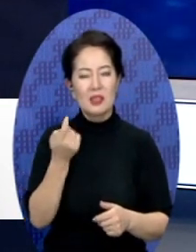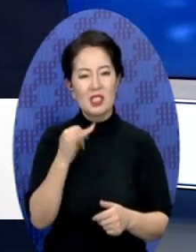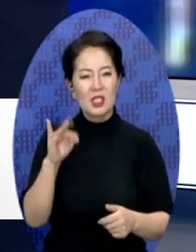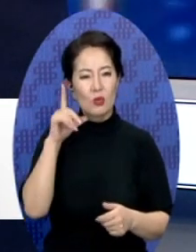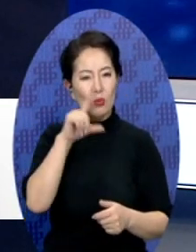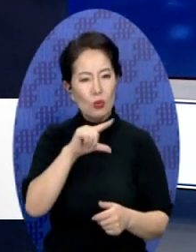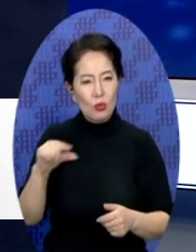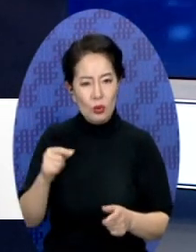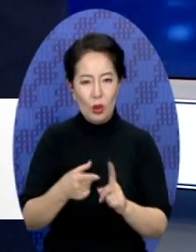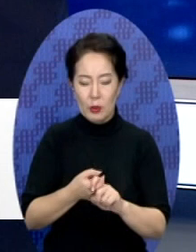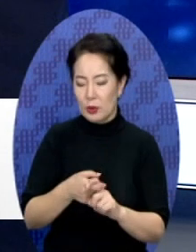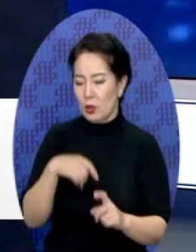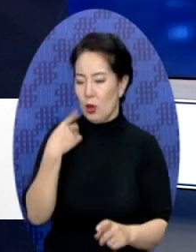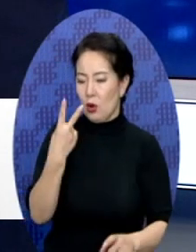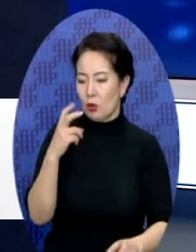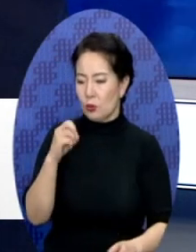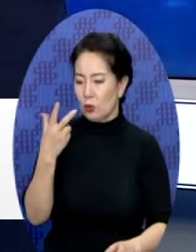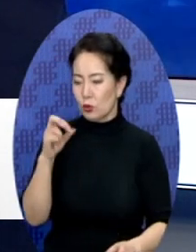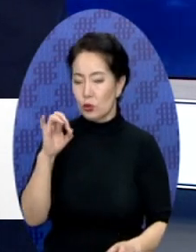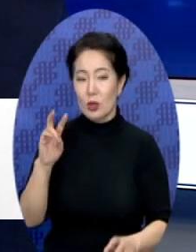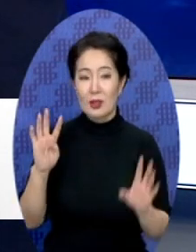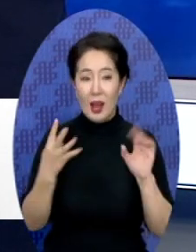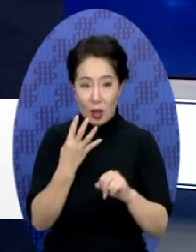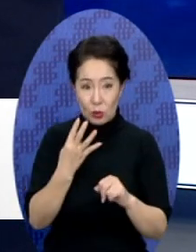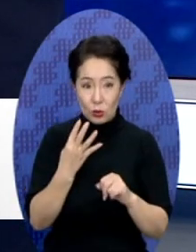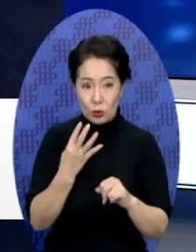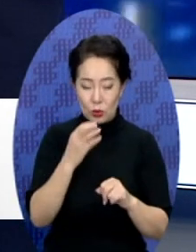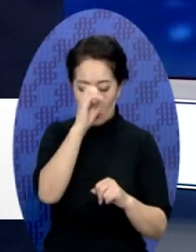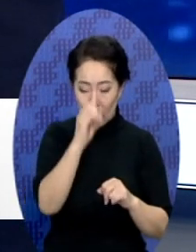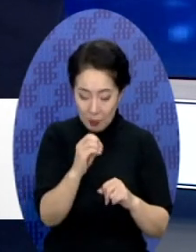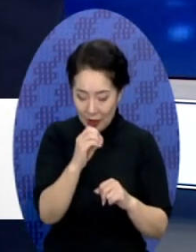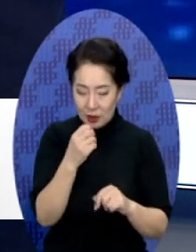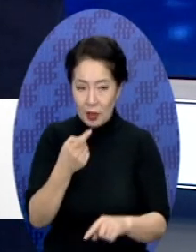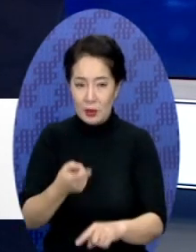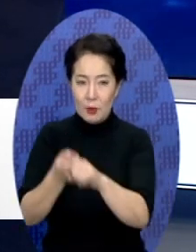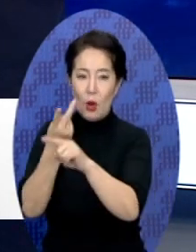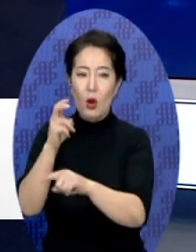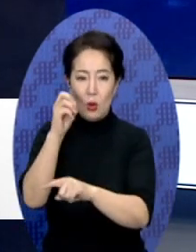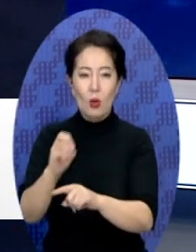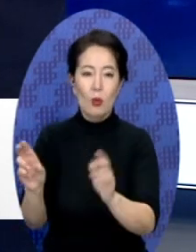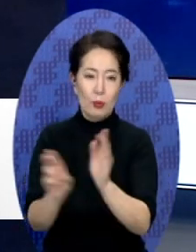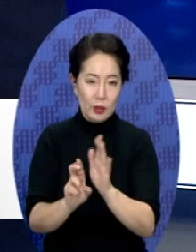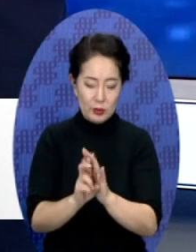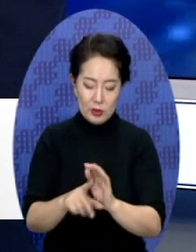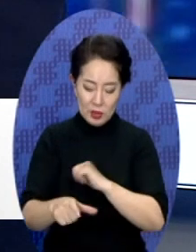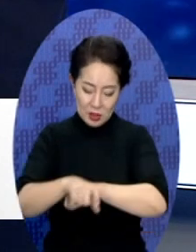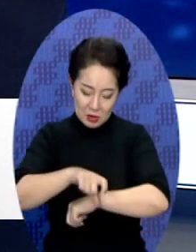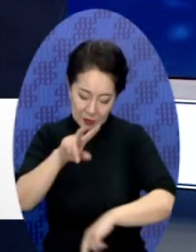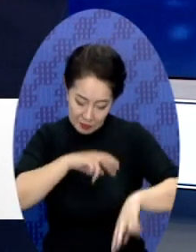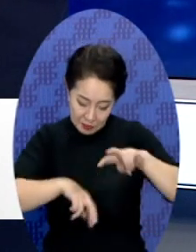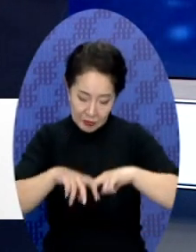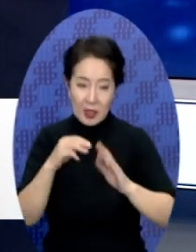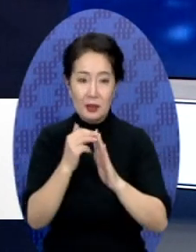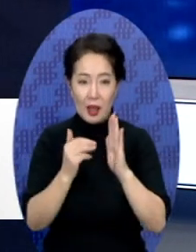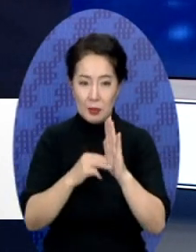энэ 2030 онд 14 гэдэг бол 20% бууруулах юм боломж бүрэн байгаа гэдэг нь эрдэмтэн судлаачдын бас тайлбар